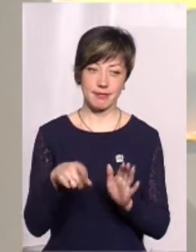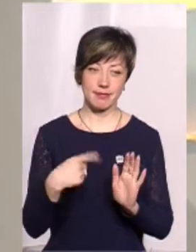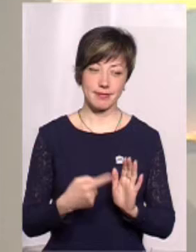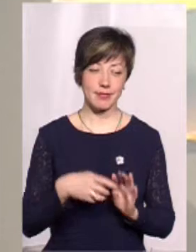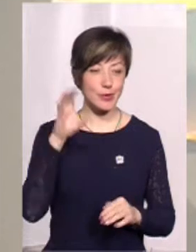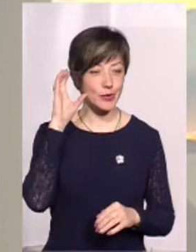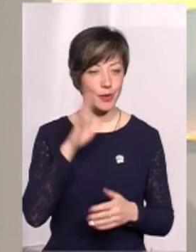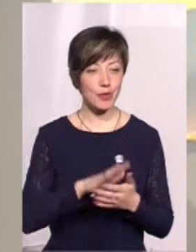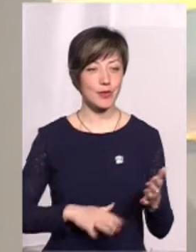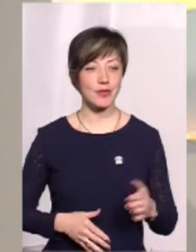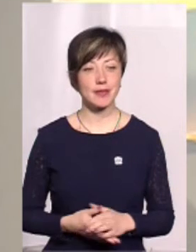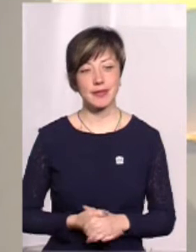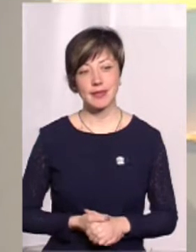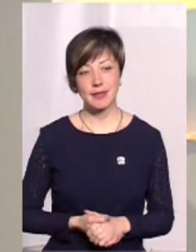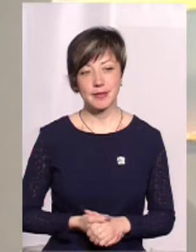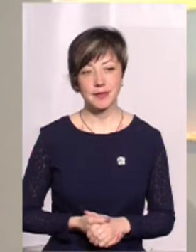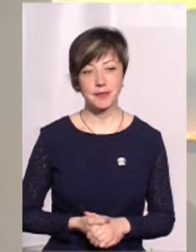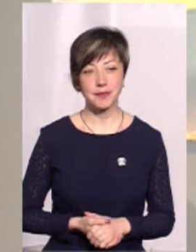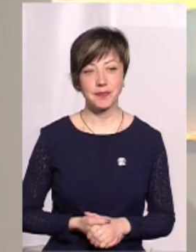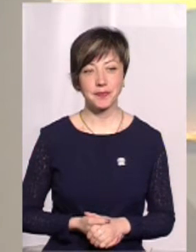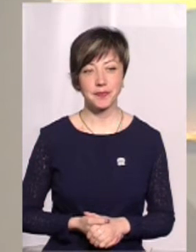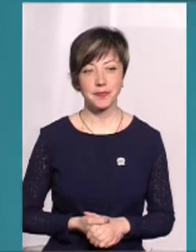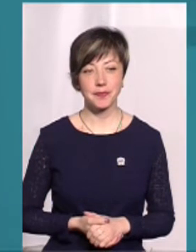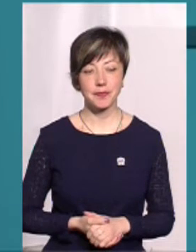голос. Послухаємо і продовжимо з вами розмову.